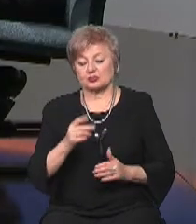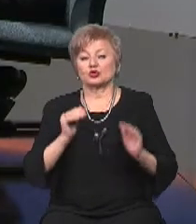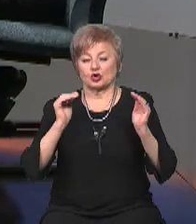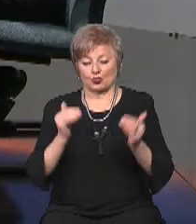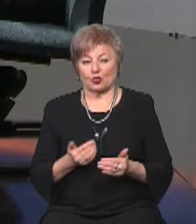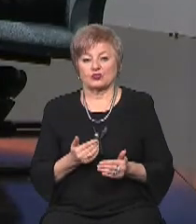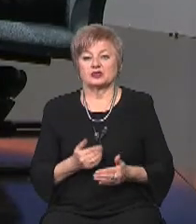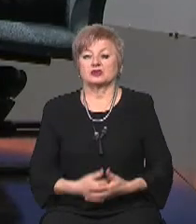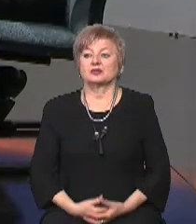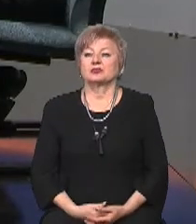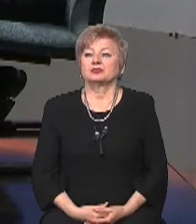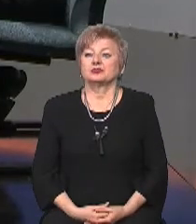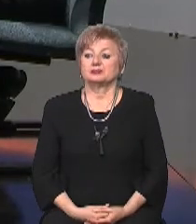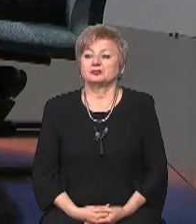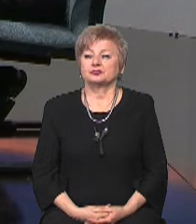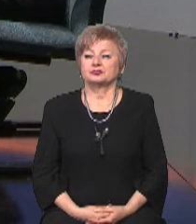з UA Рівне.